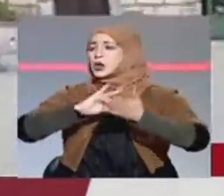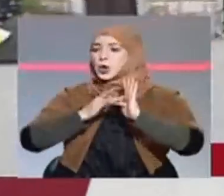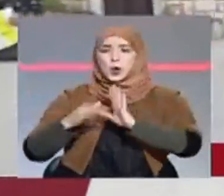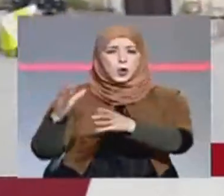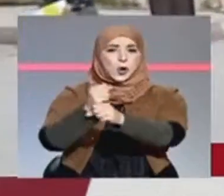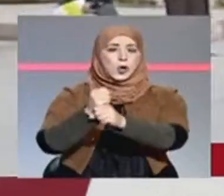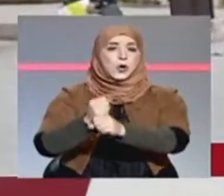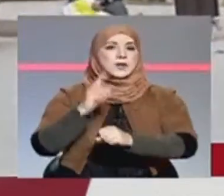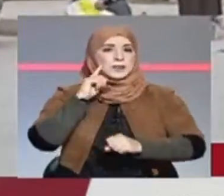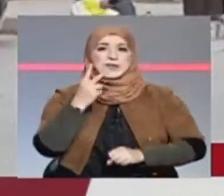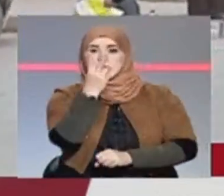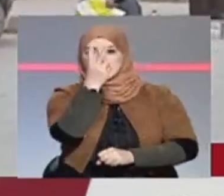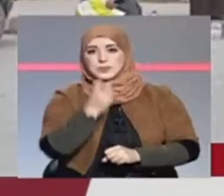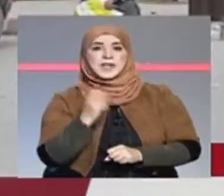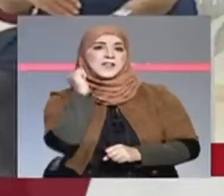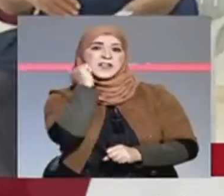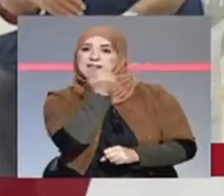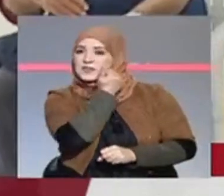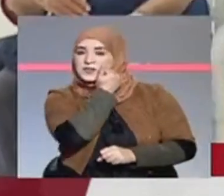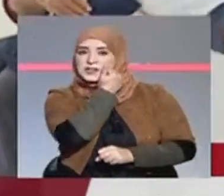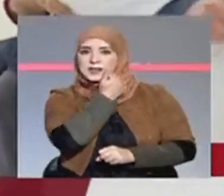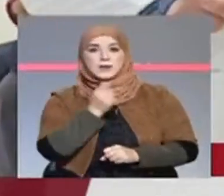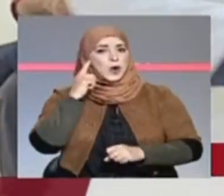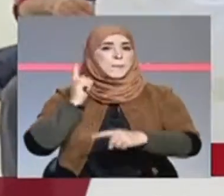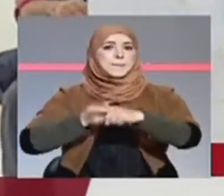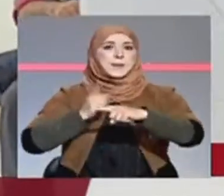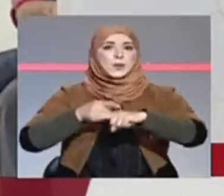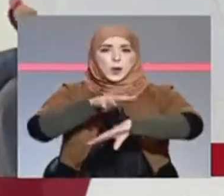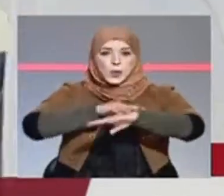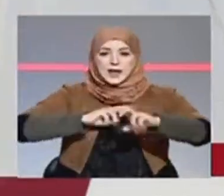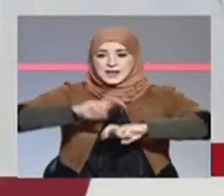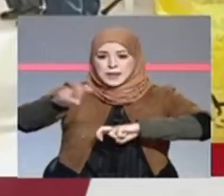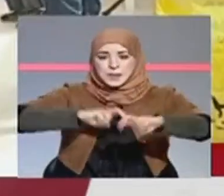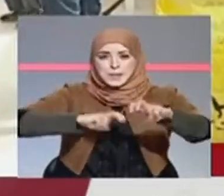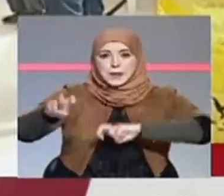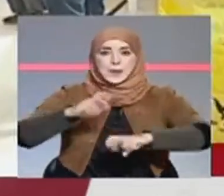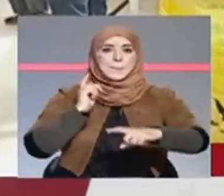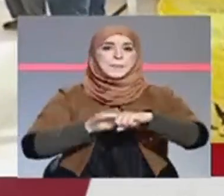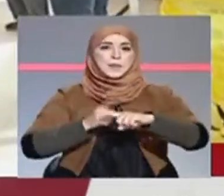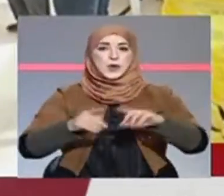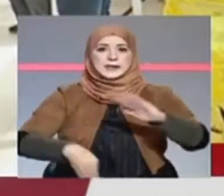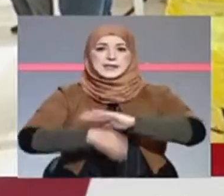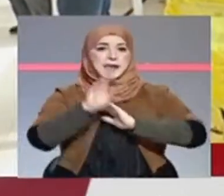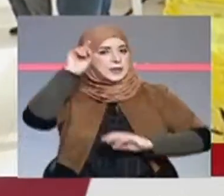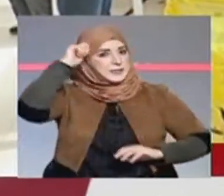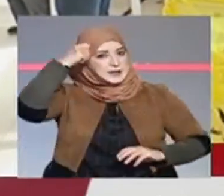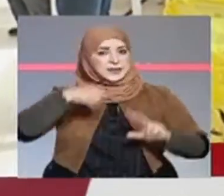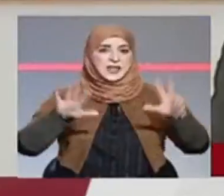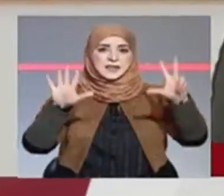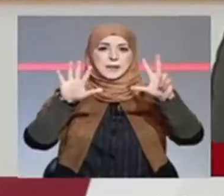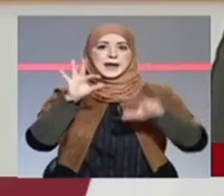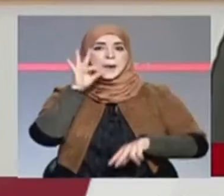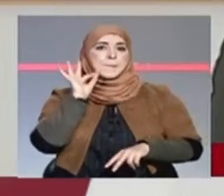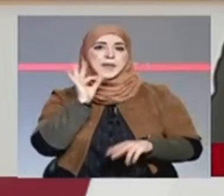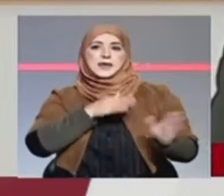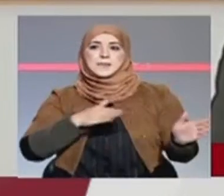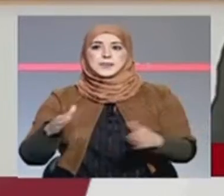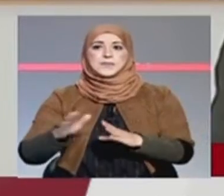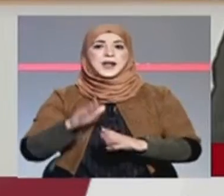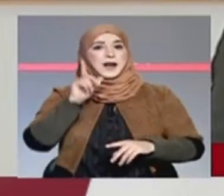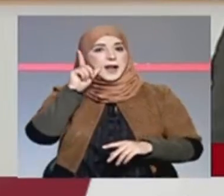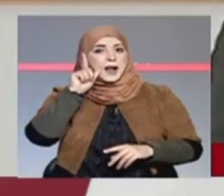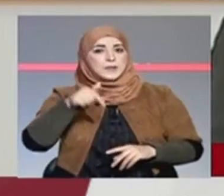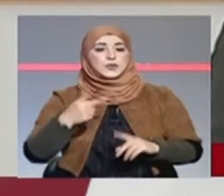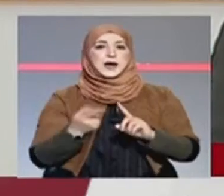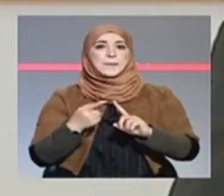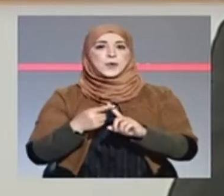اليومين الاولين من عيد الفطر ومنع التنقل بين المدن انطلاقا من يوم السبت الثامن مما يعني لابد من